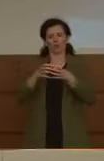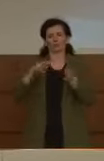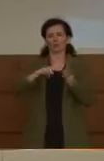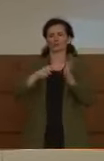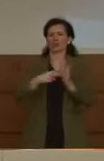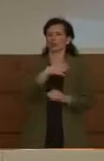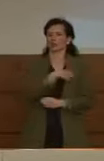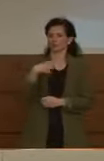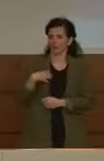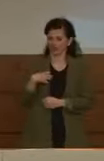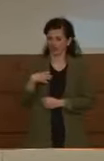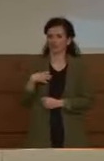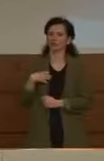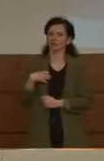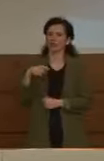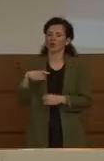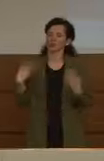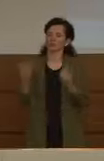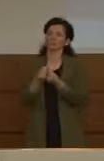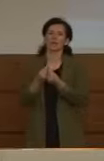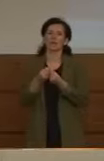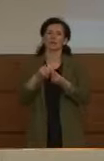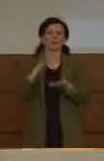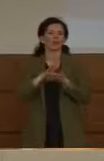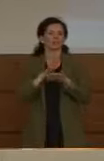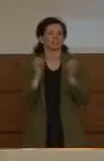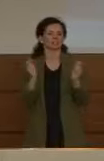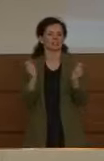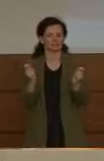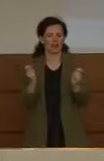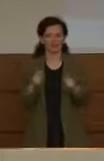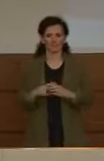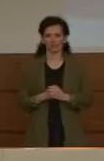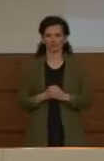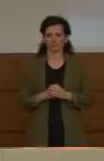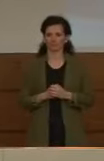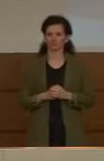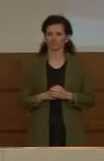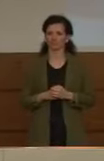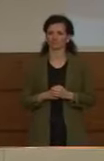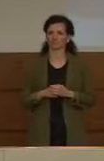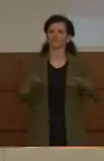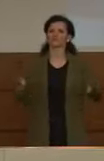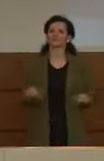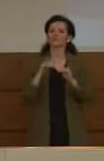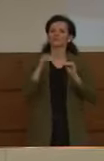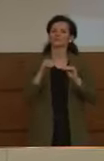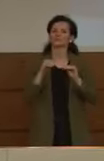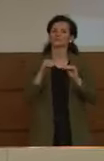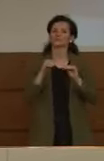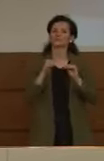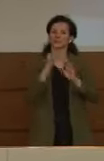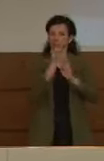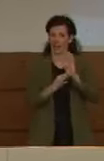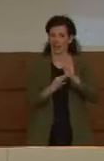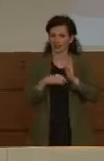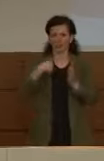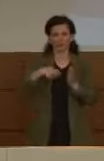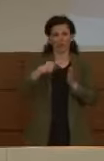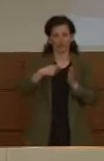corso di questa conferenza stampa partiamo dai dati di oggi oggi il totale delle persone attualmente